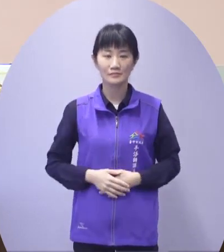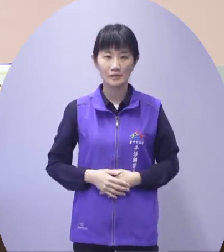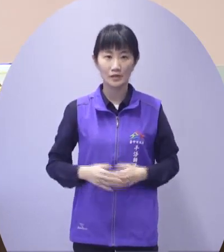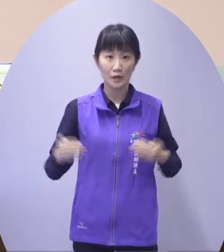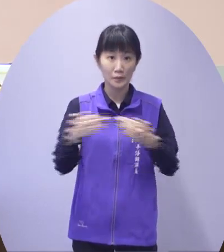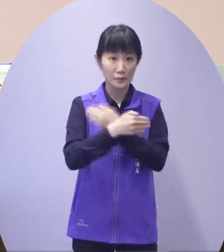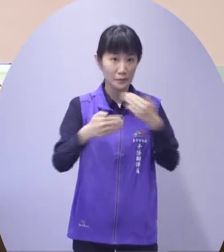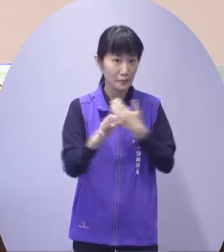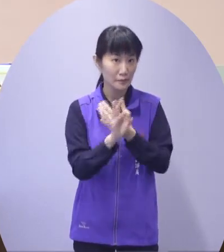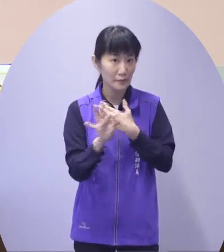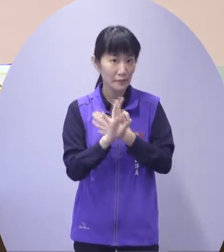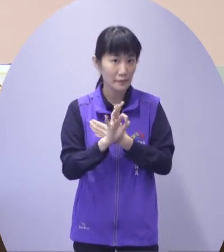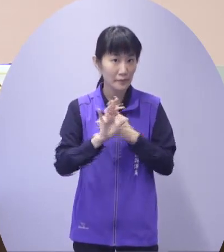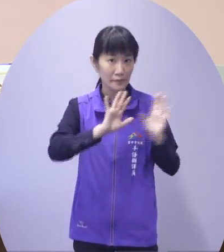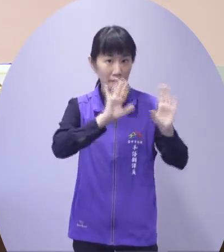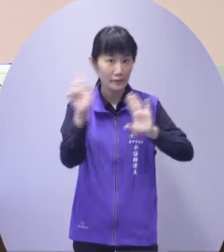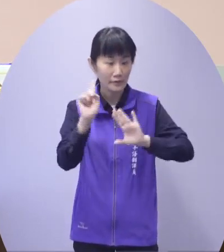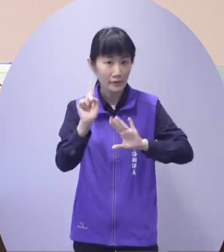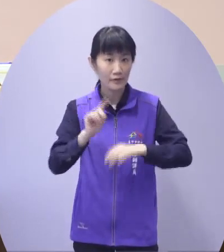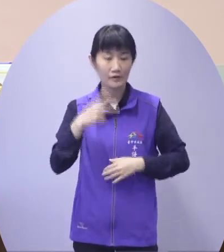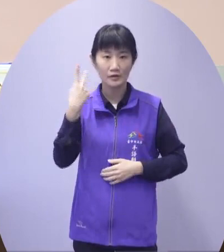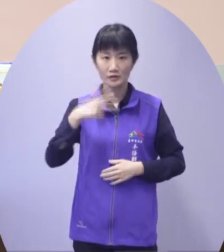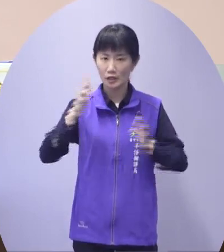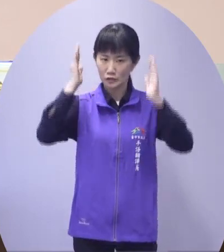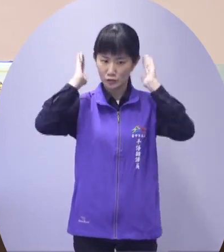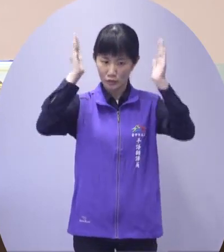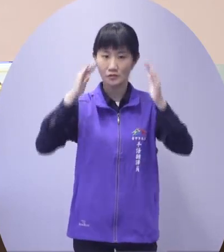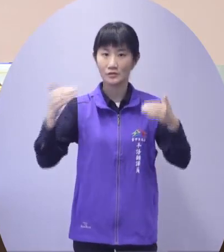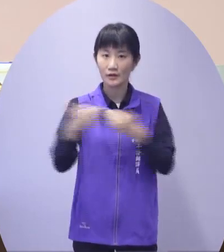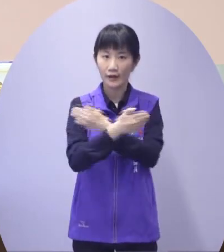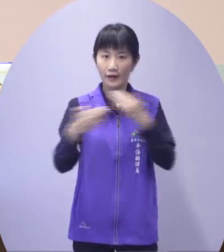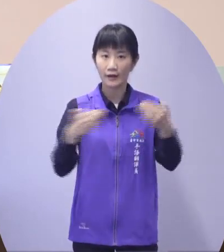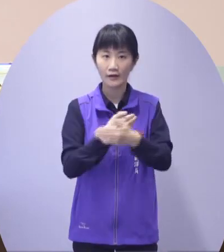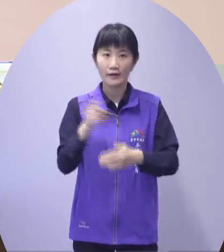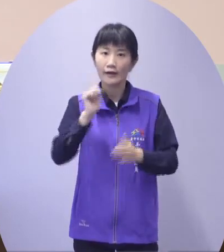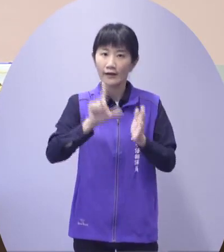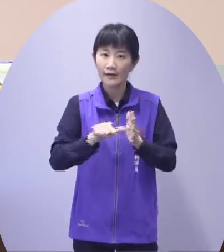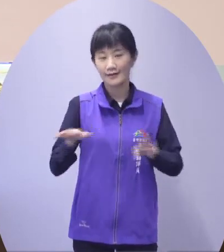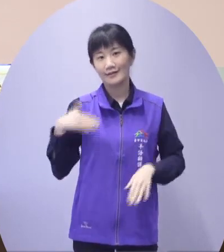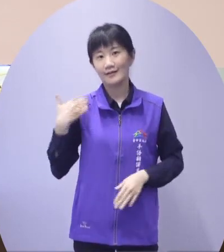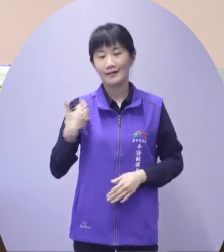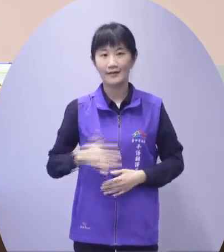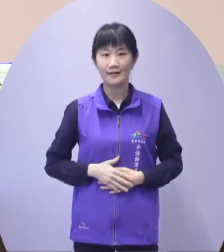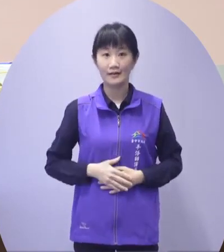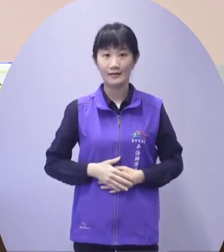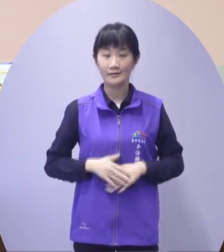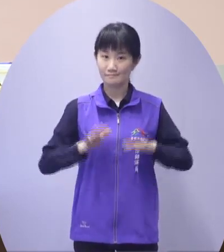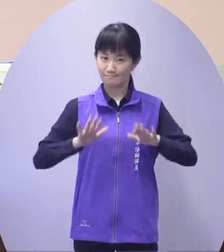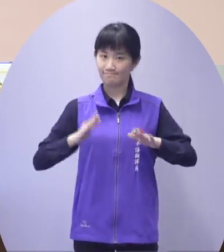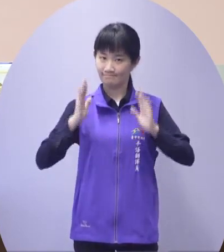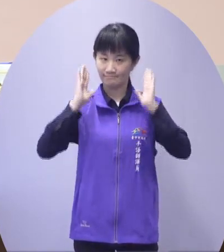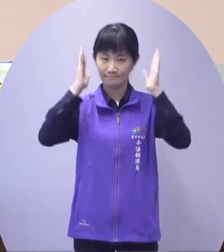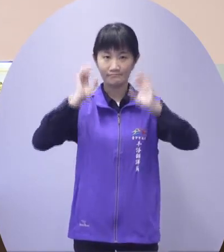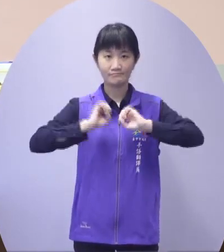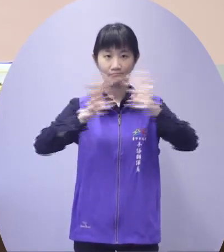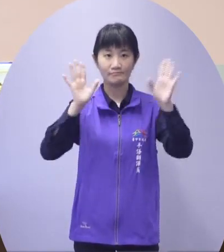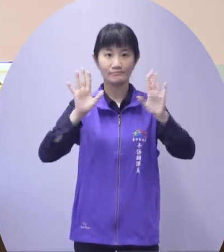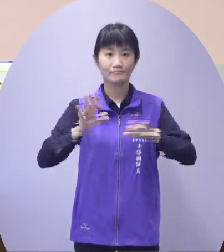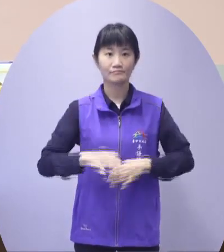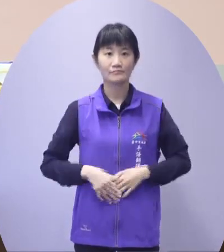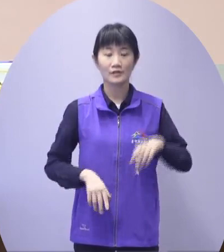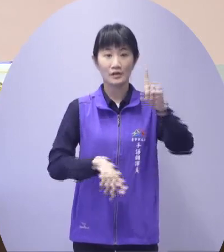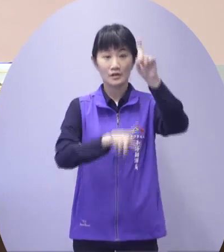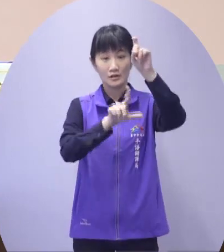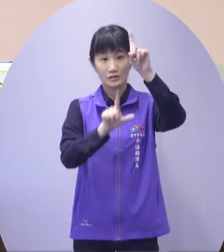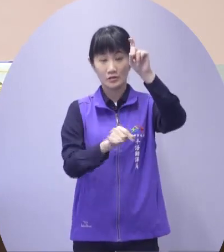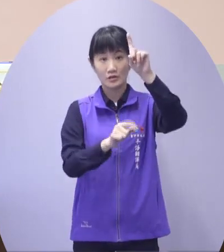的方案以及正式通车的日期。我们宣布，从这个月16号，也